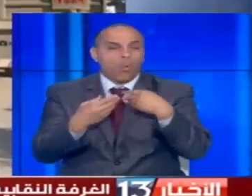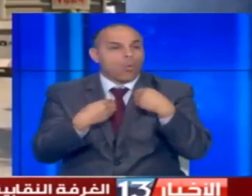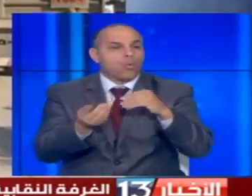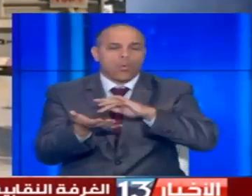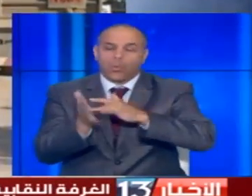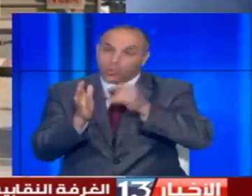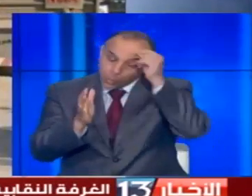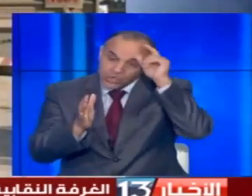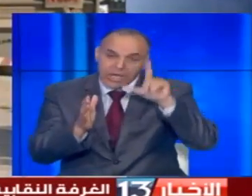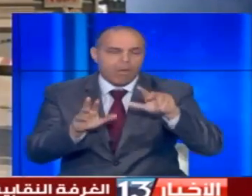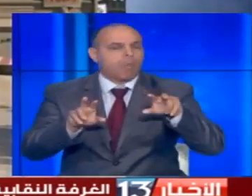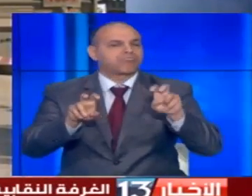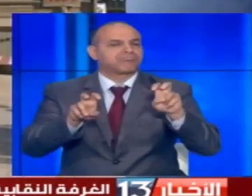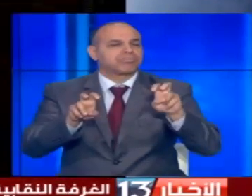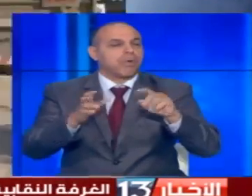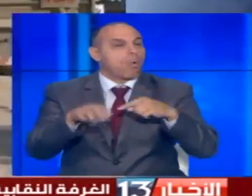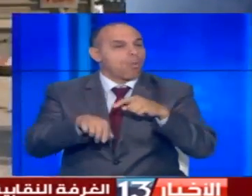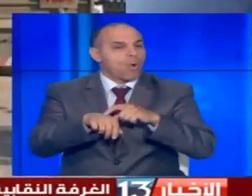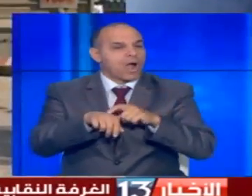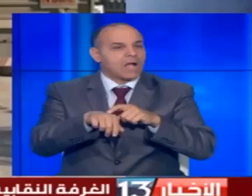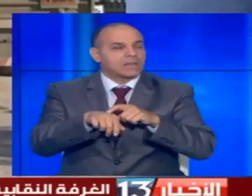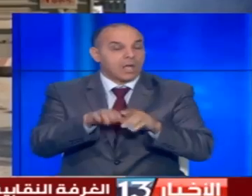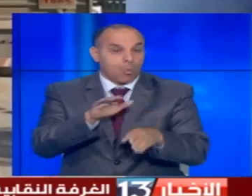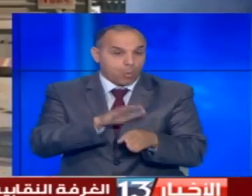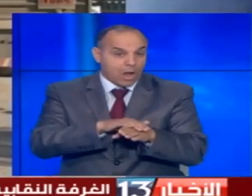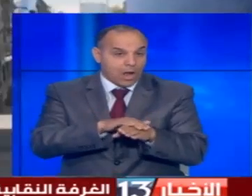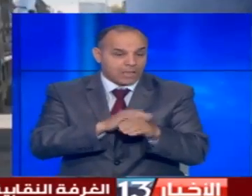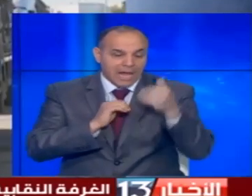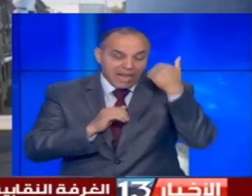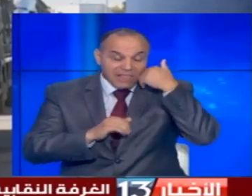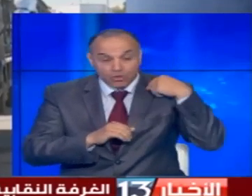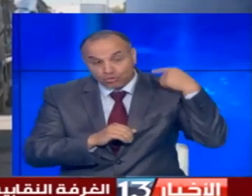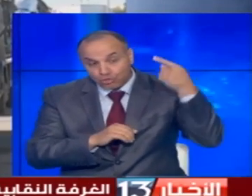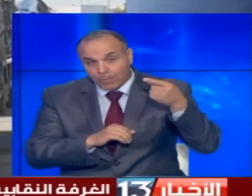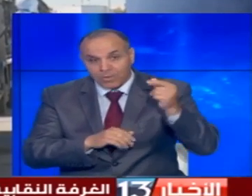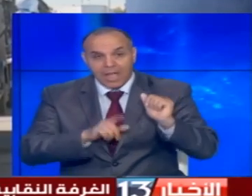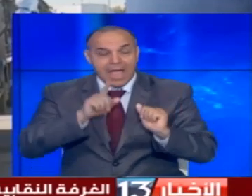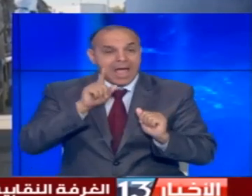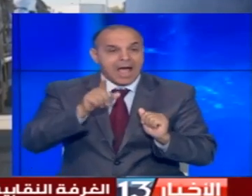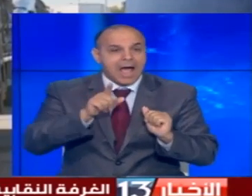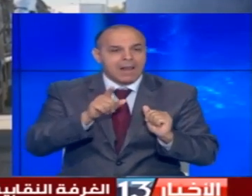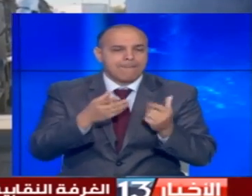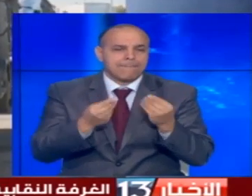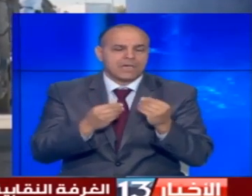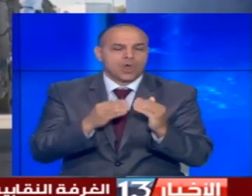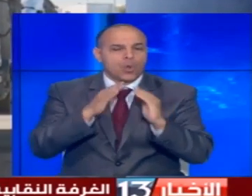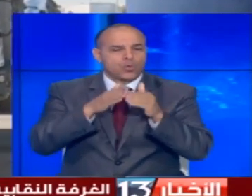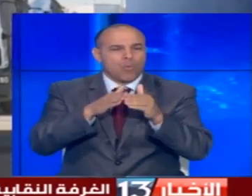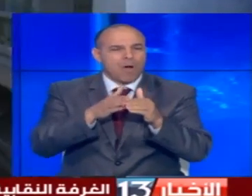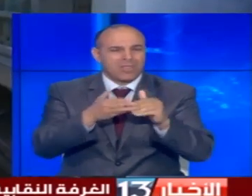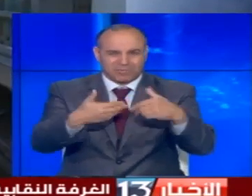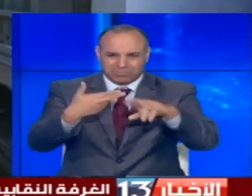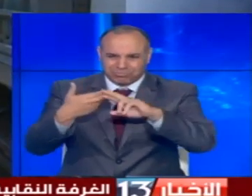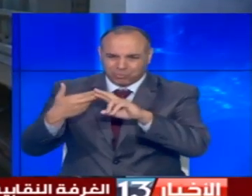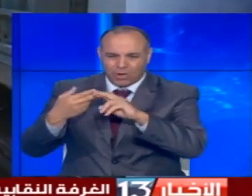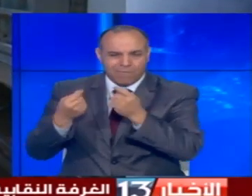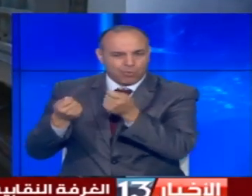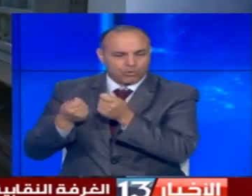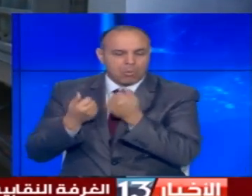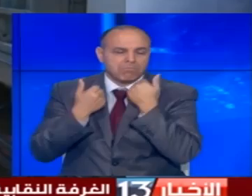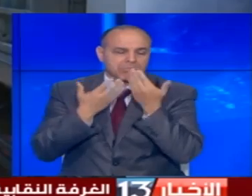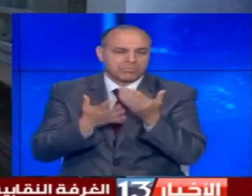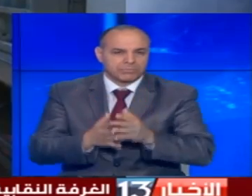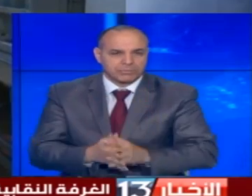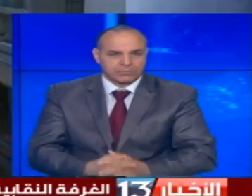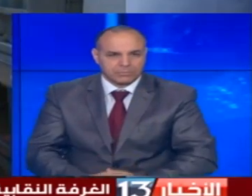على كامل تراب الجمهوريه وذلك ابتداء من الاثنين القادم على خلفيه عدم تنفيذ مطالبهم الماديه